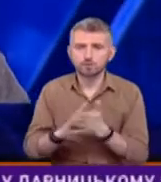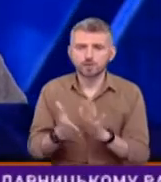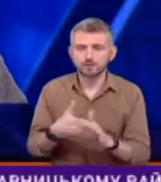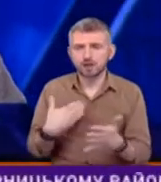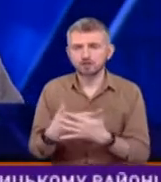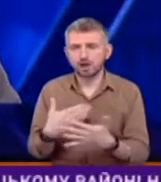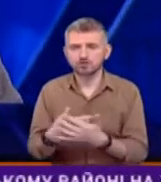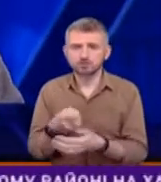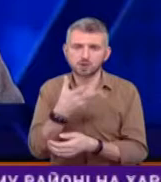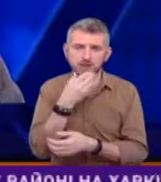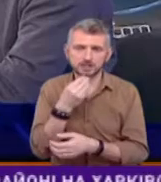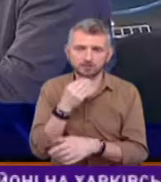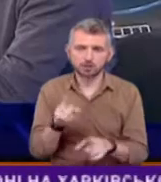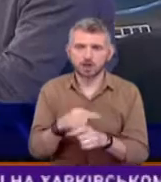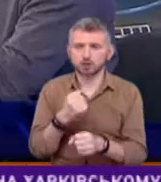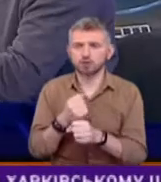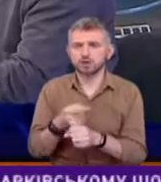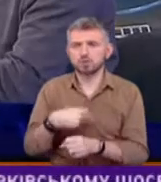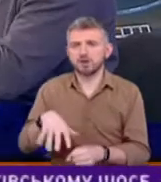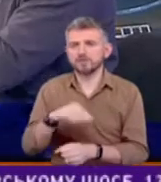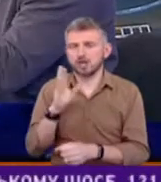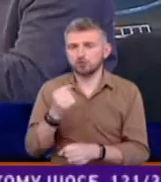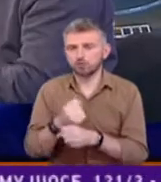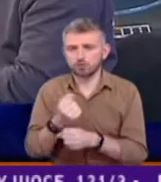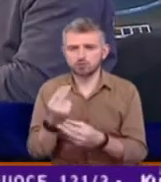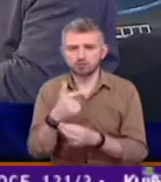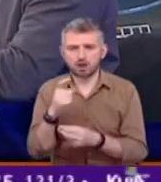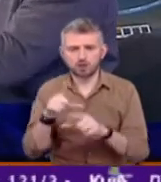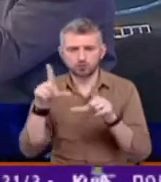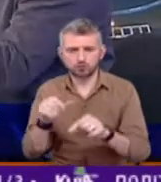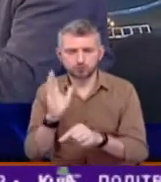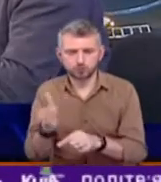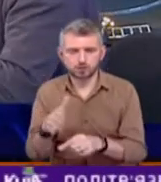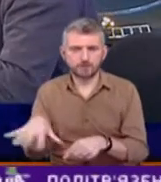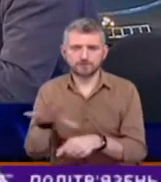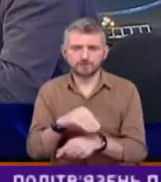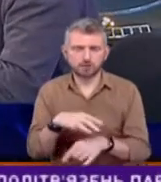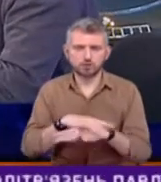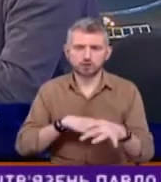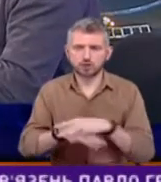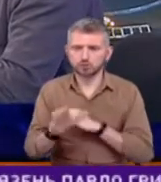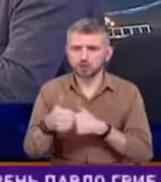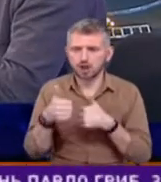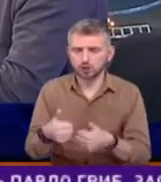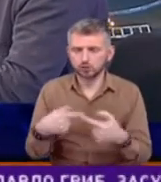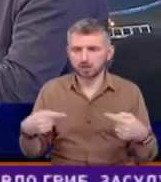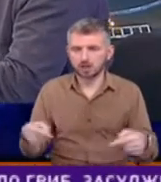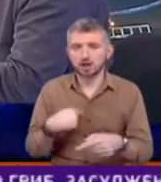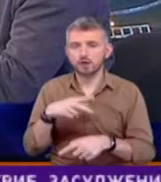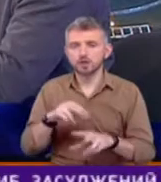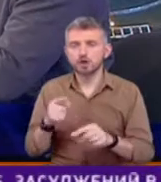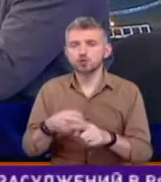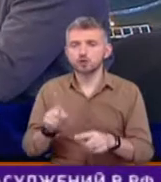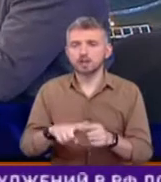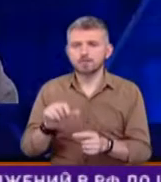там красиво так от робити, що ми все зробимо, ціни на газ зменшимо, і все з полоненими буде гарно і так далі. Я вважаю, що